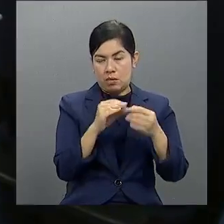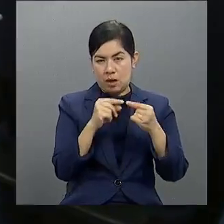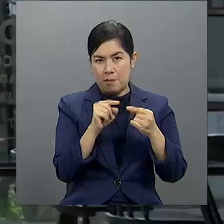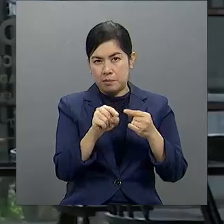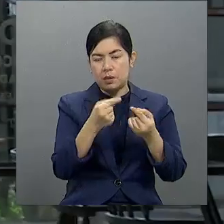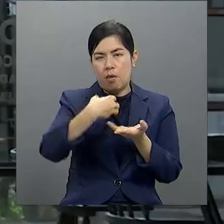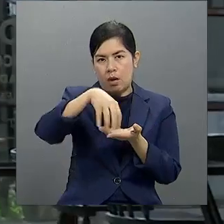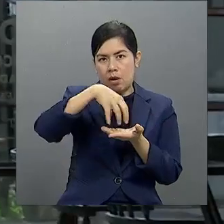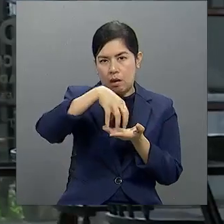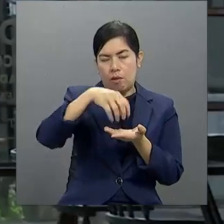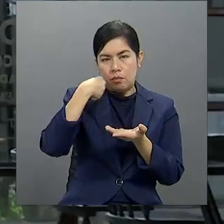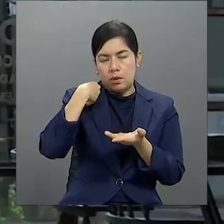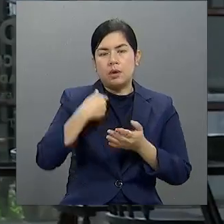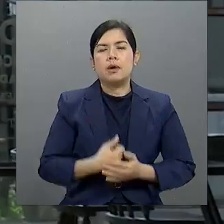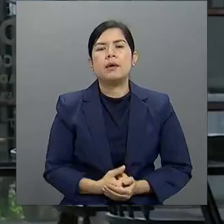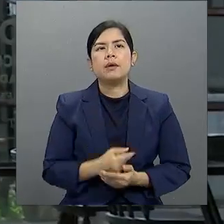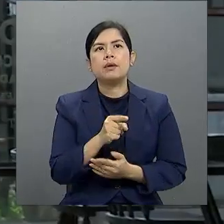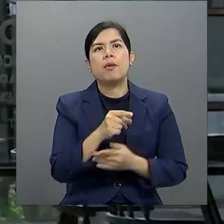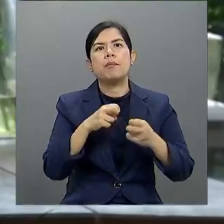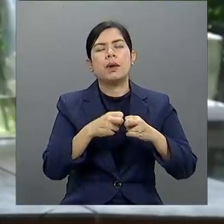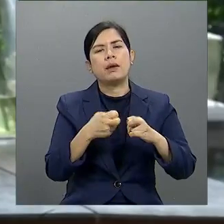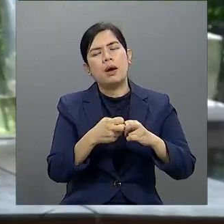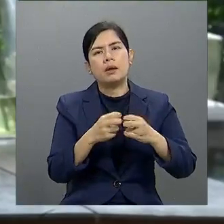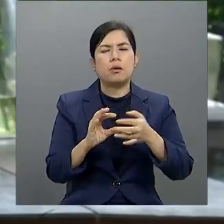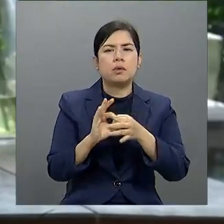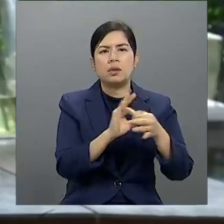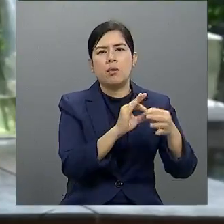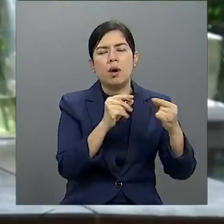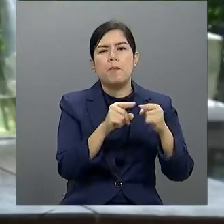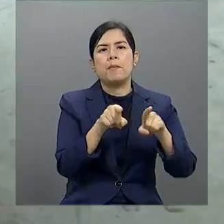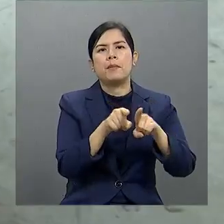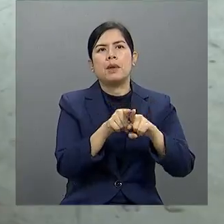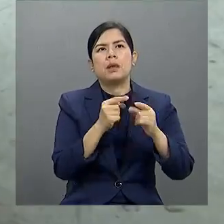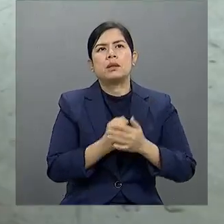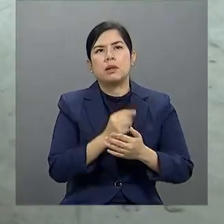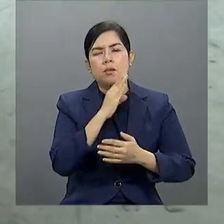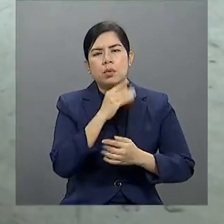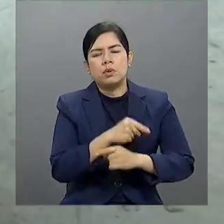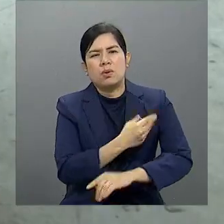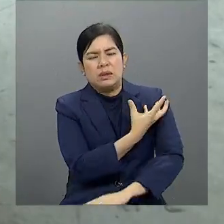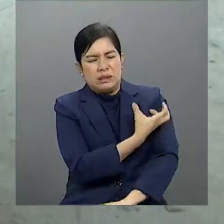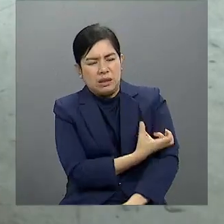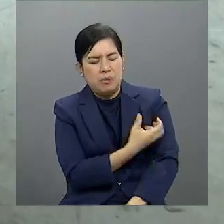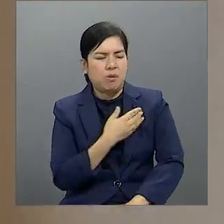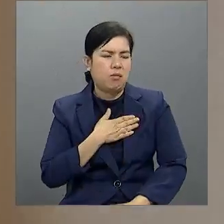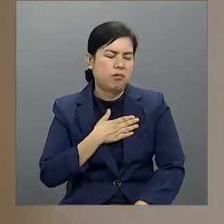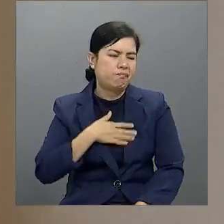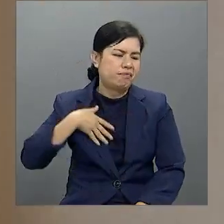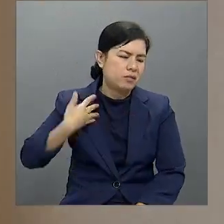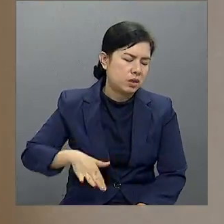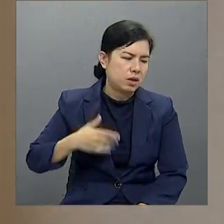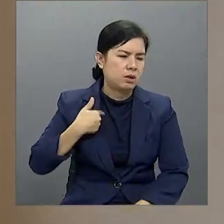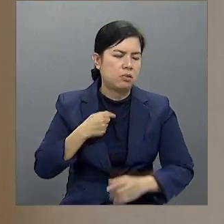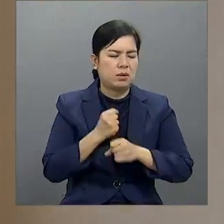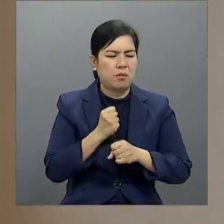ส่งผลทำให้มีภาวะเขาเรียกว่าเหมือนขยับร่างกายน้อยลงจากการปวดไม่อยากออกกำลังกายไม่อยากทำงานทำให้เขาเรียกว่าเกิดภา